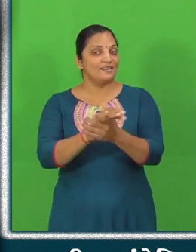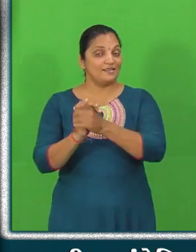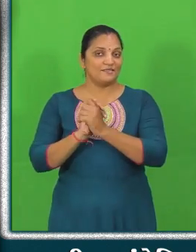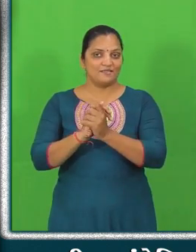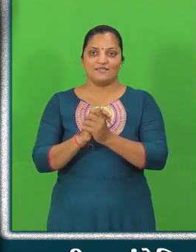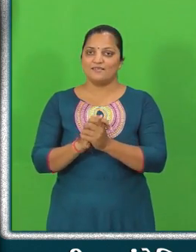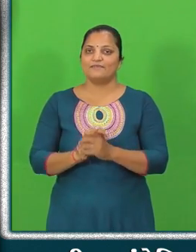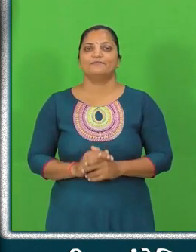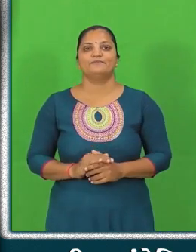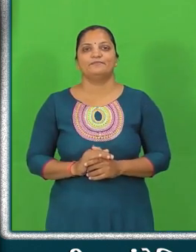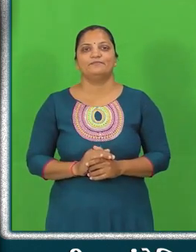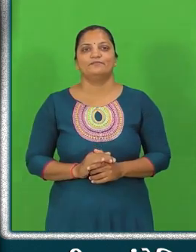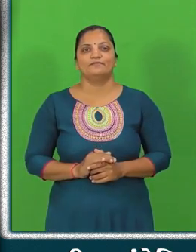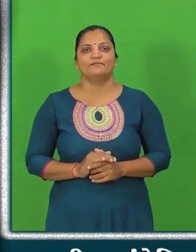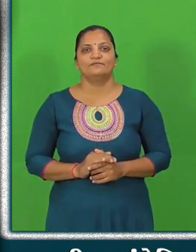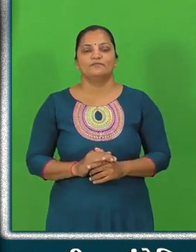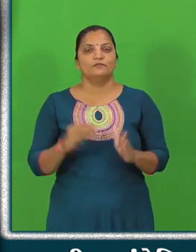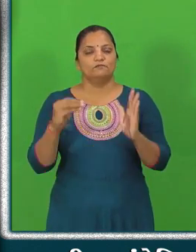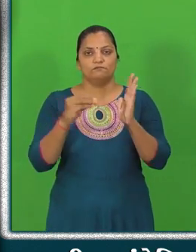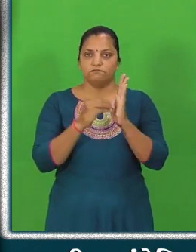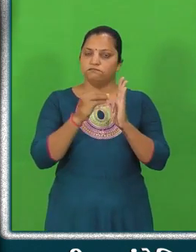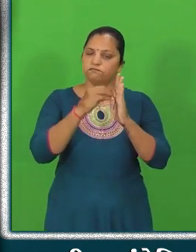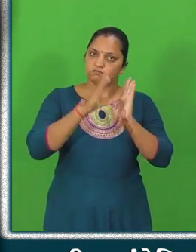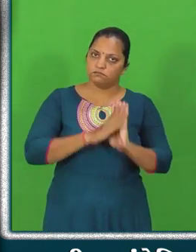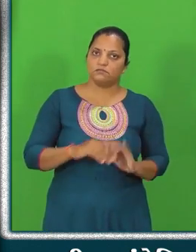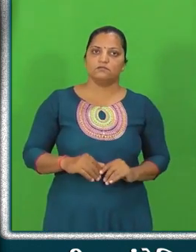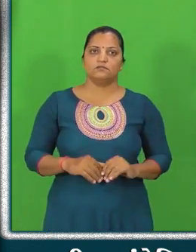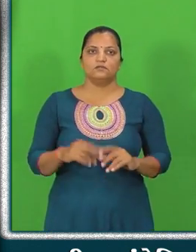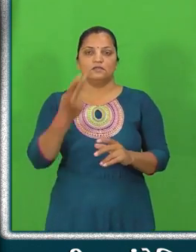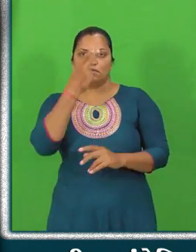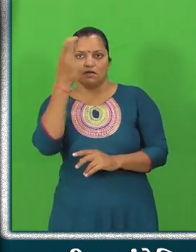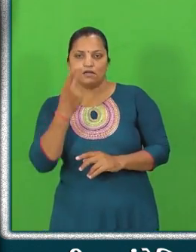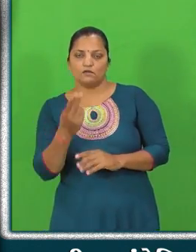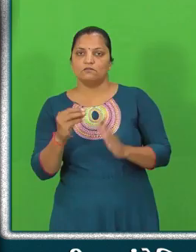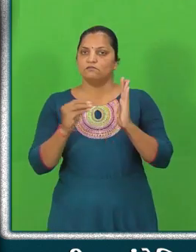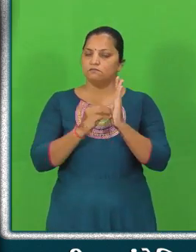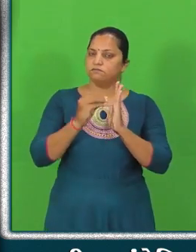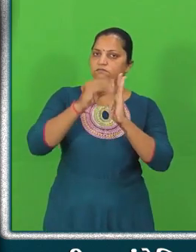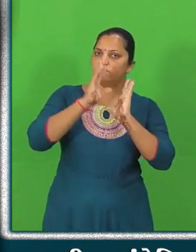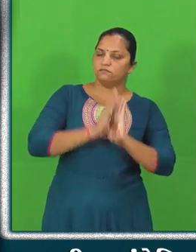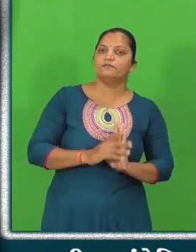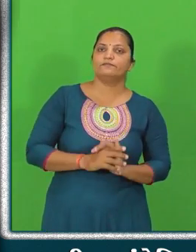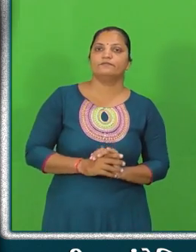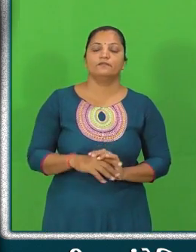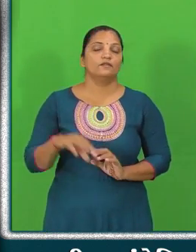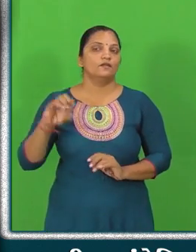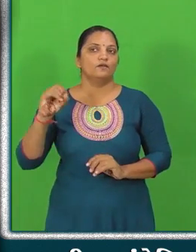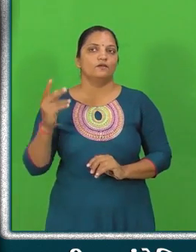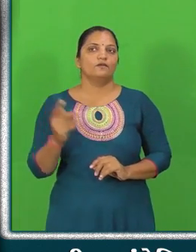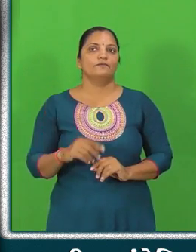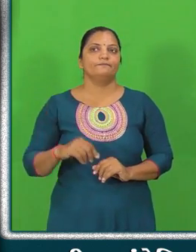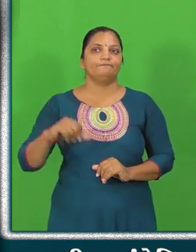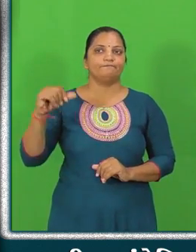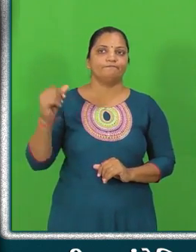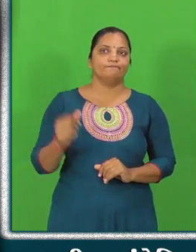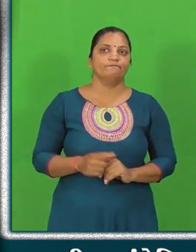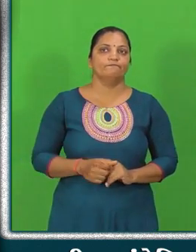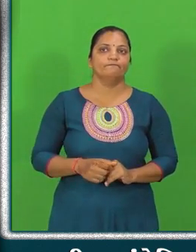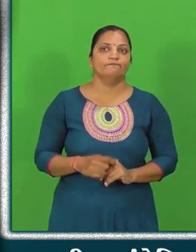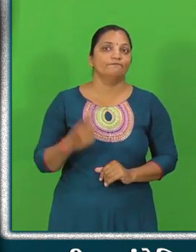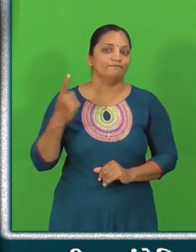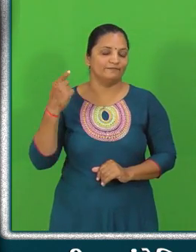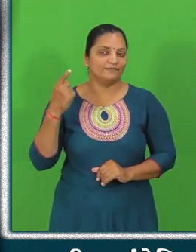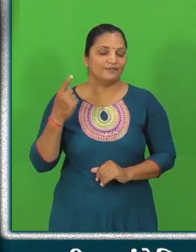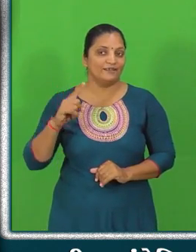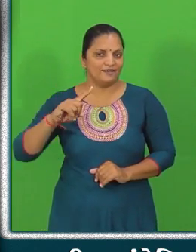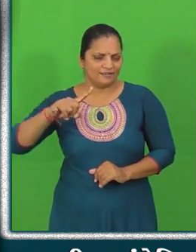ચલો મિત્રો, હવે આને નોંધ કરવાની છે અને આ આકૃતિની તમારે નોંધ કરવાની છે. ઓકે, કેટલા કે ડાઉન આપ્યો બેટા, એટલા માટે કે